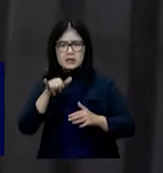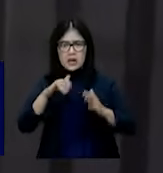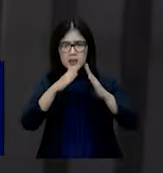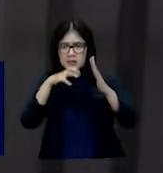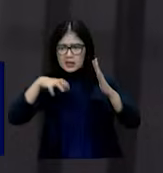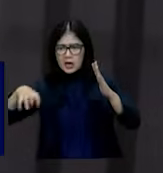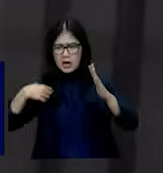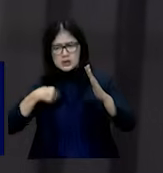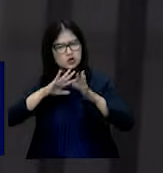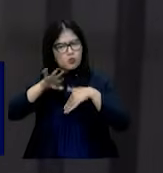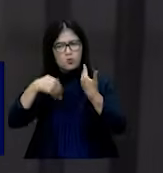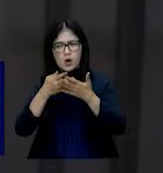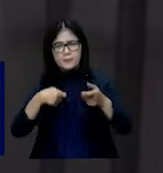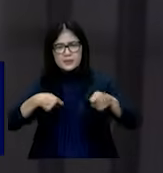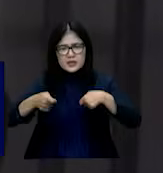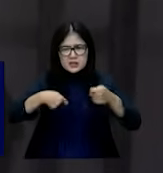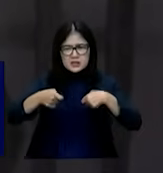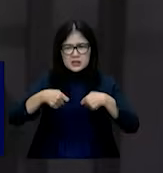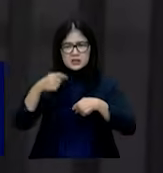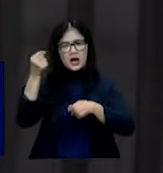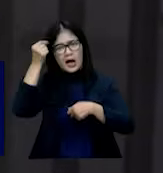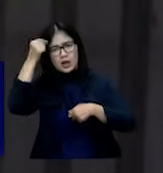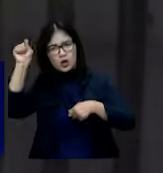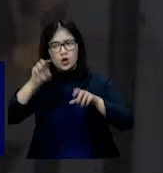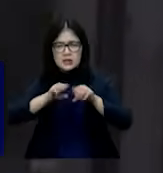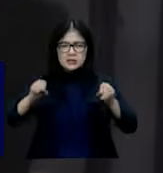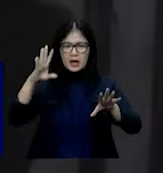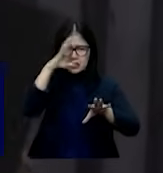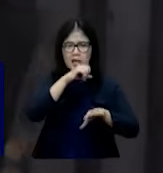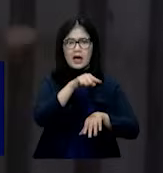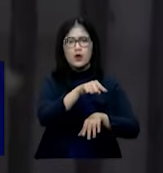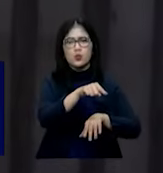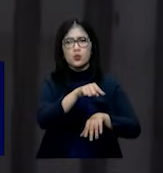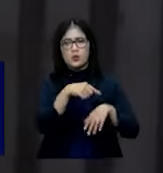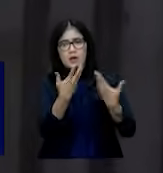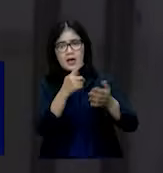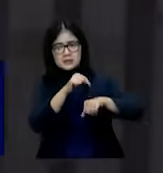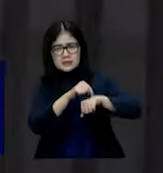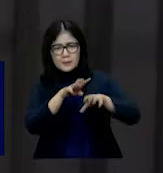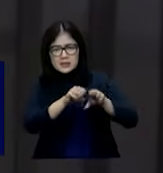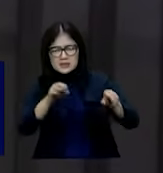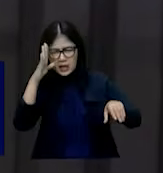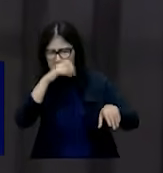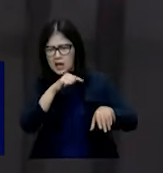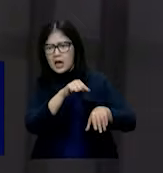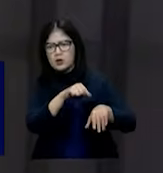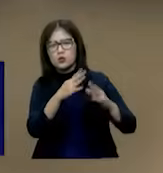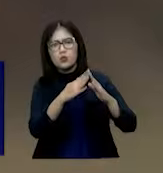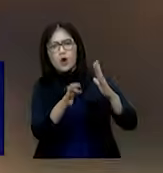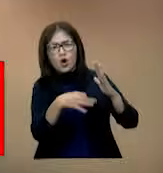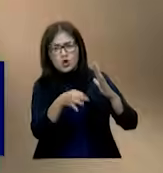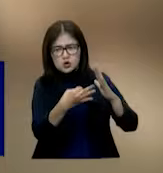Jadi seluk-beluknya orang kantor itu berangkat jam berapa, orangnya ada di mana jam berapa itu dia tahu. Jadi sesudah itu dimasukin,